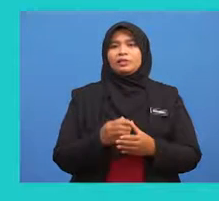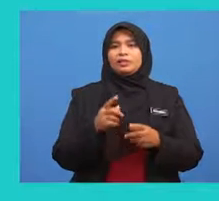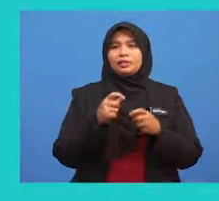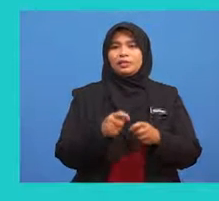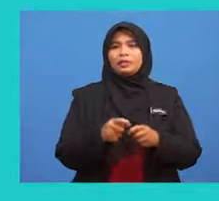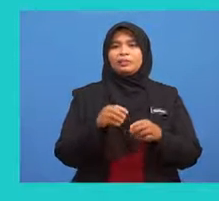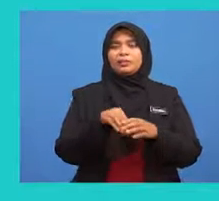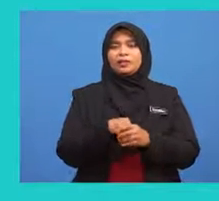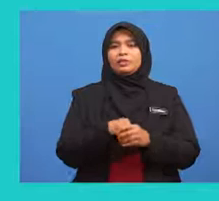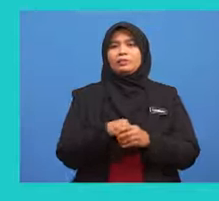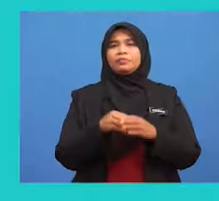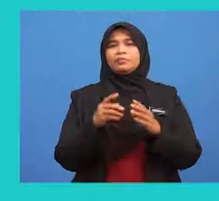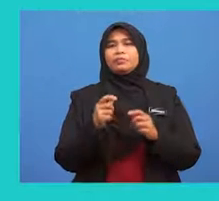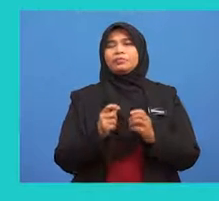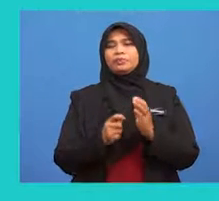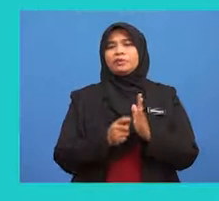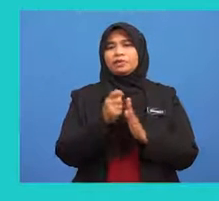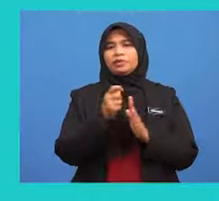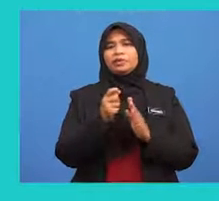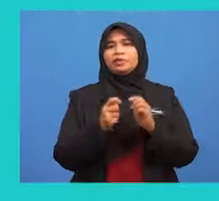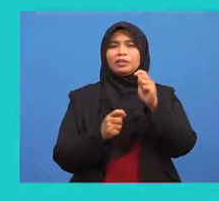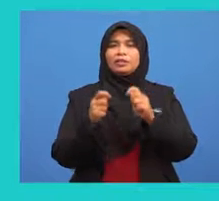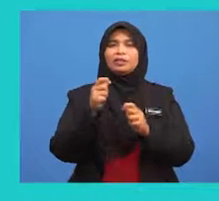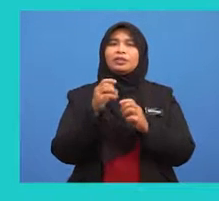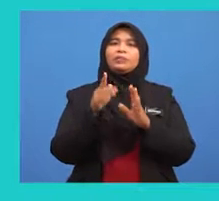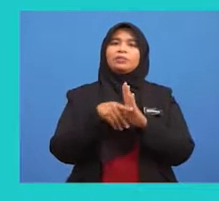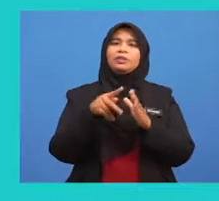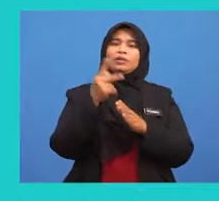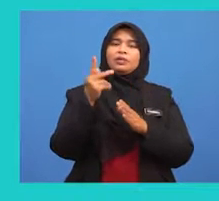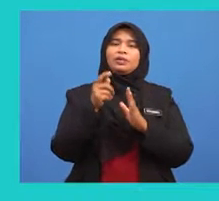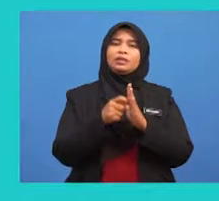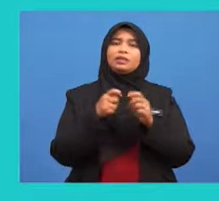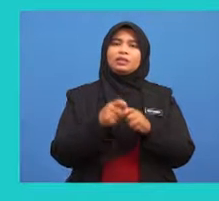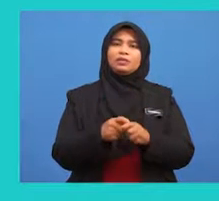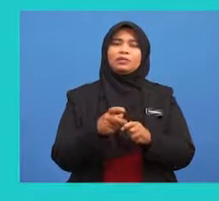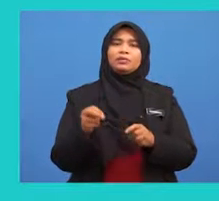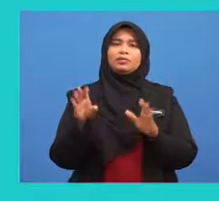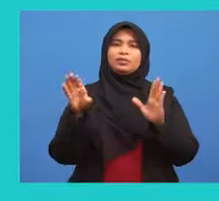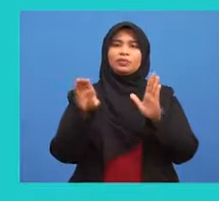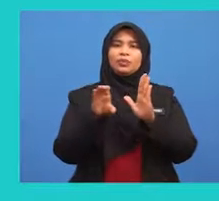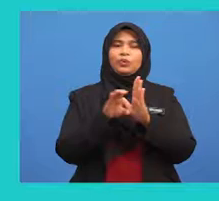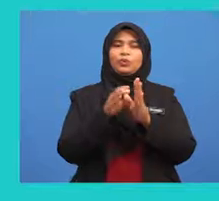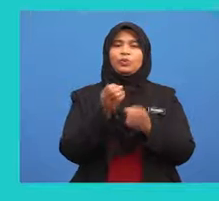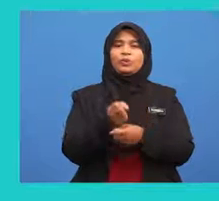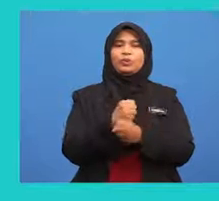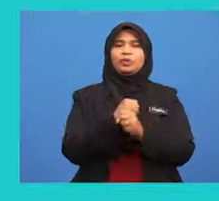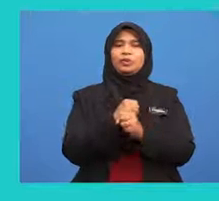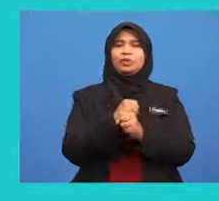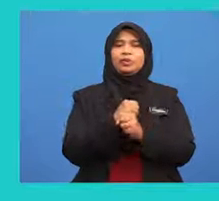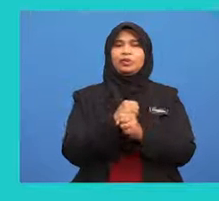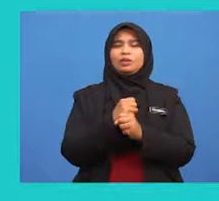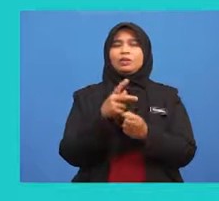tetap dalam tingkat pengeluaran tertentu. Contohnya, sewa,